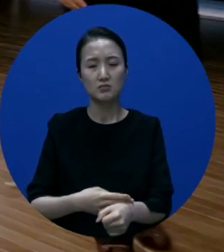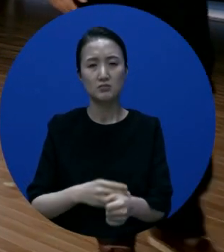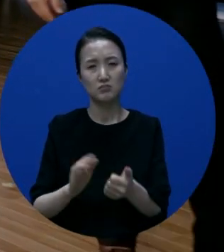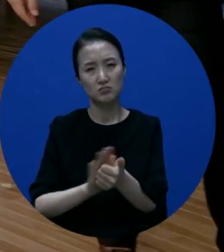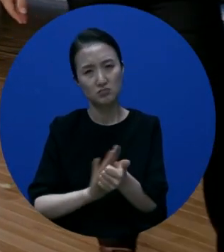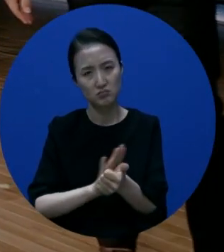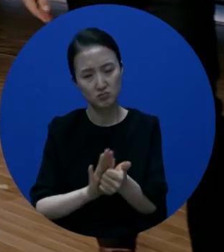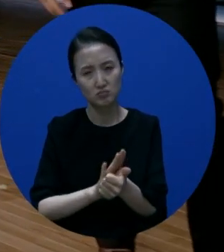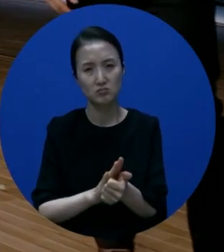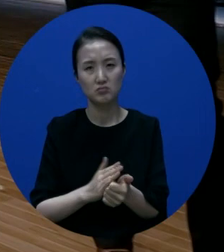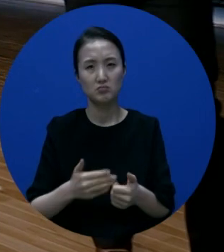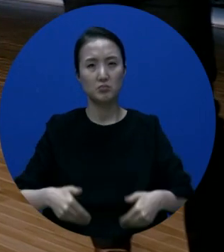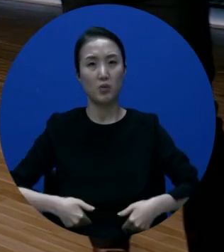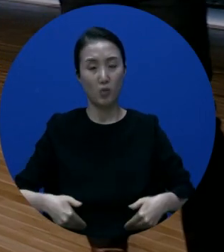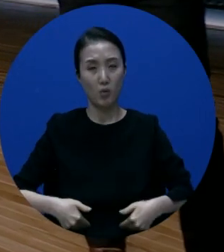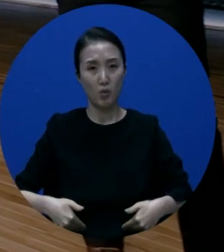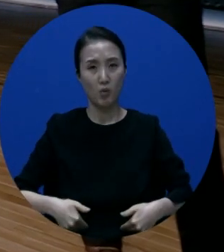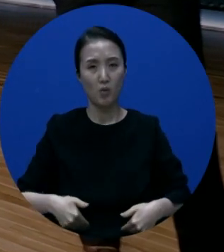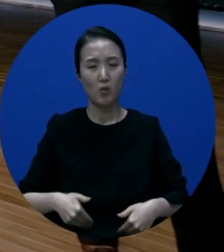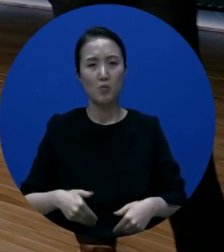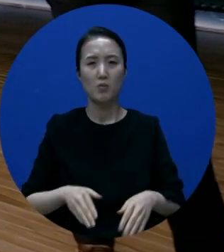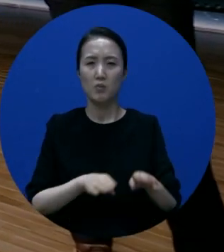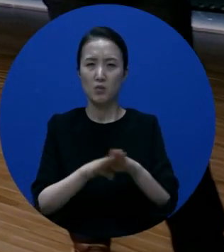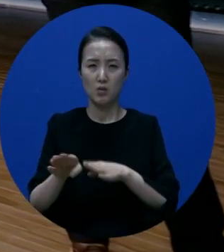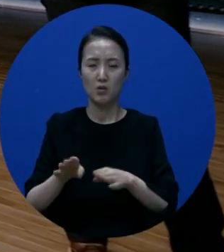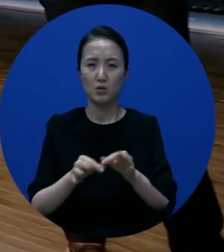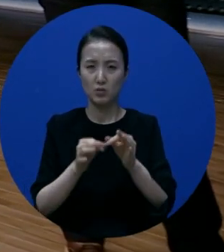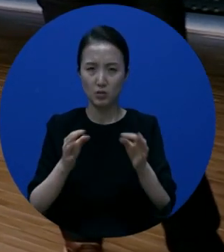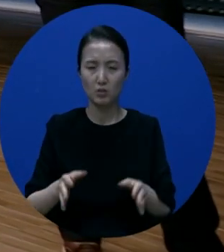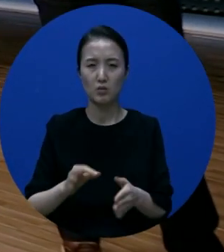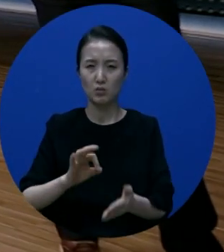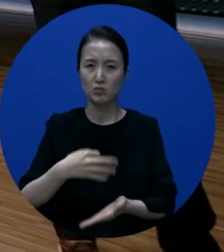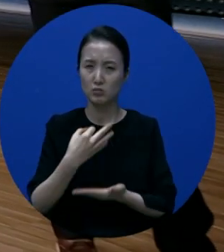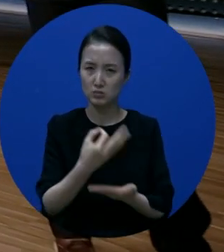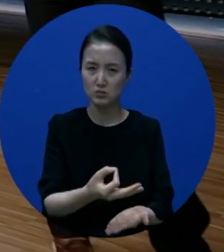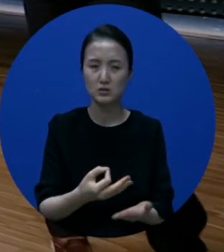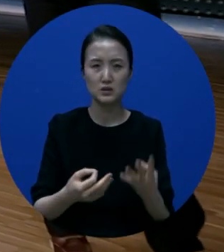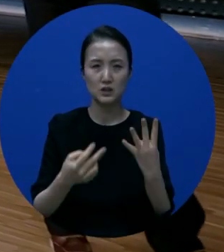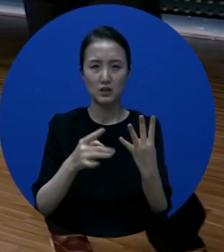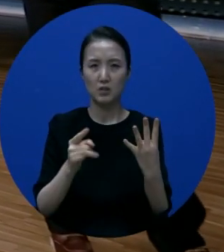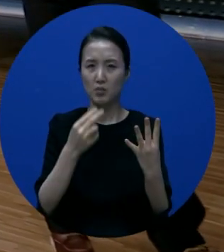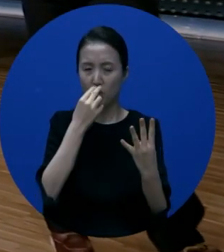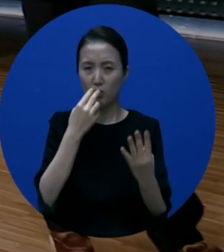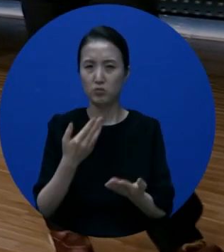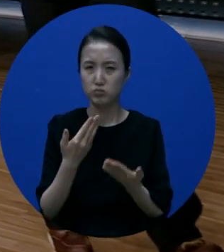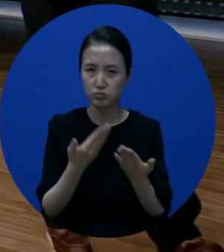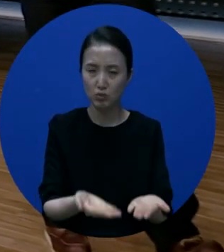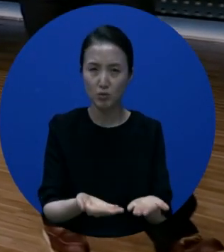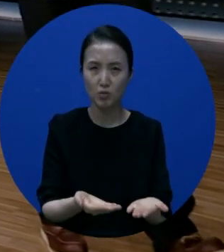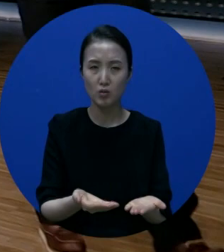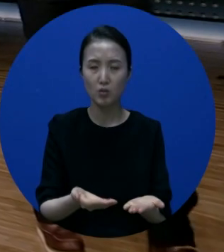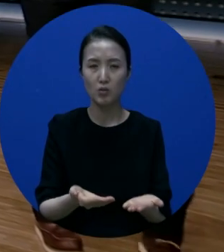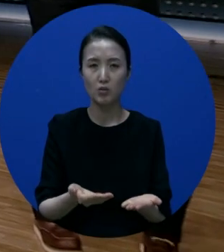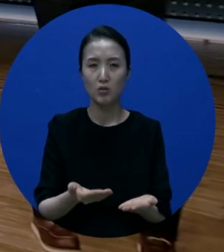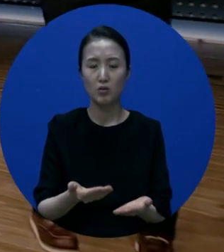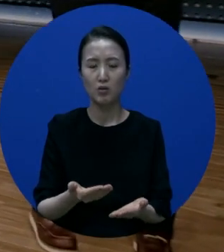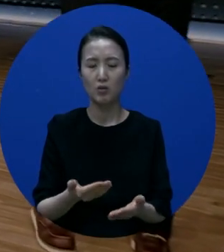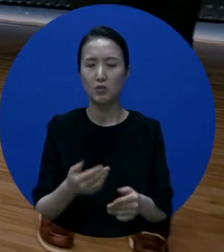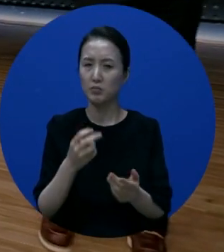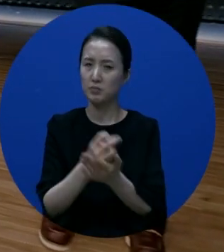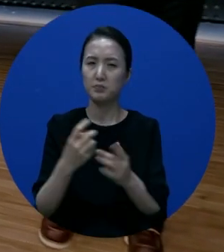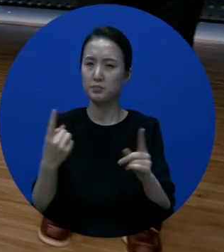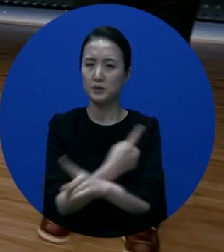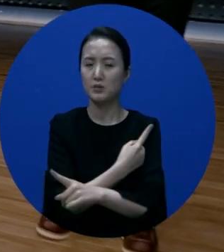처우개선 해주자 하면서 시간 강사들에게 뭐 예를 들어서 방학 중에도 임금을 주고 4대 보험도